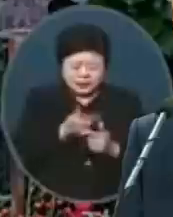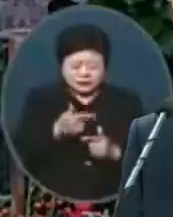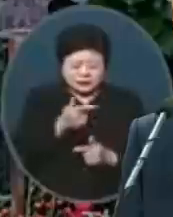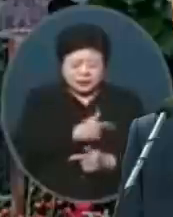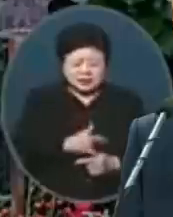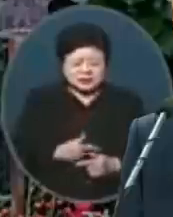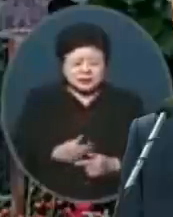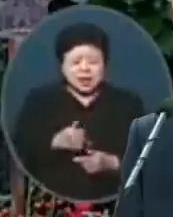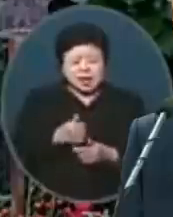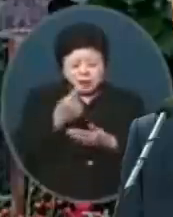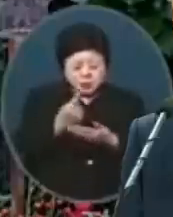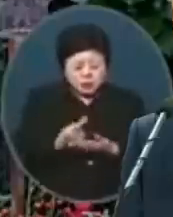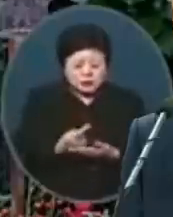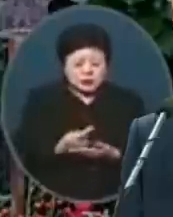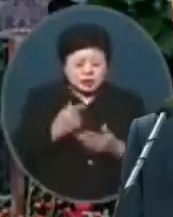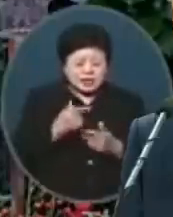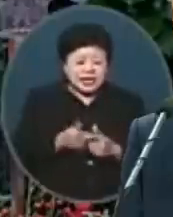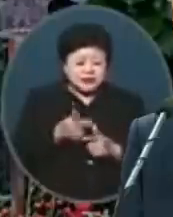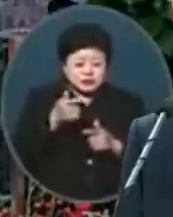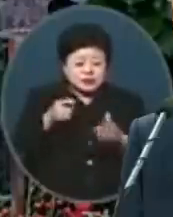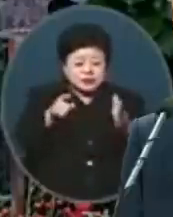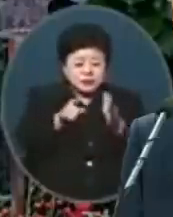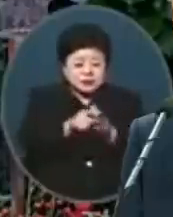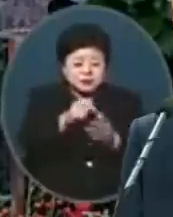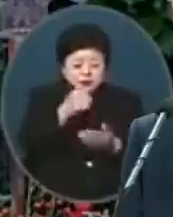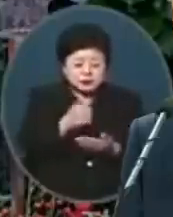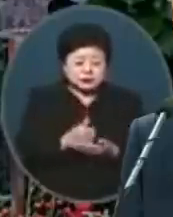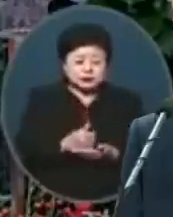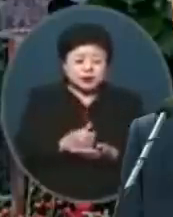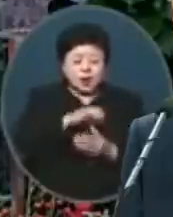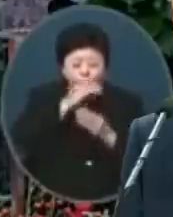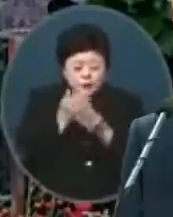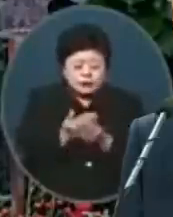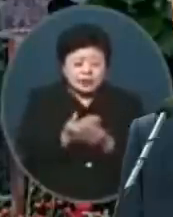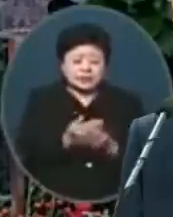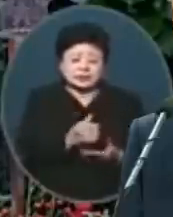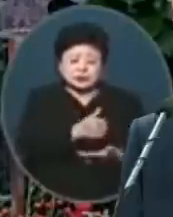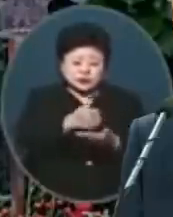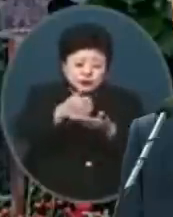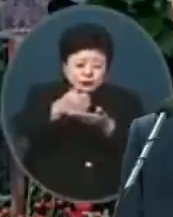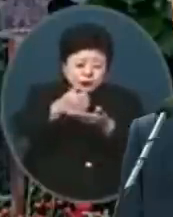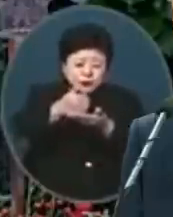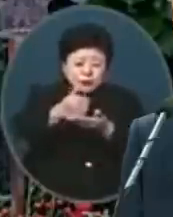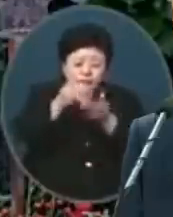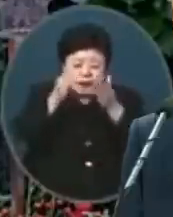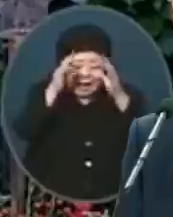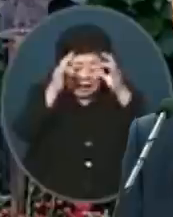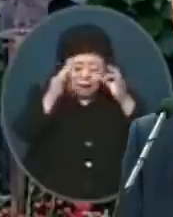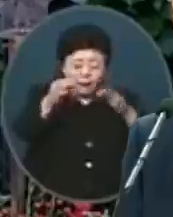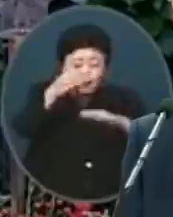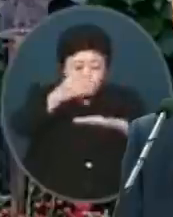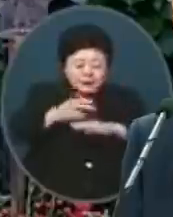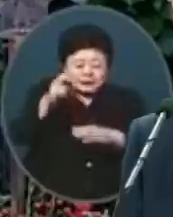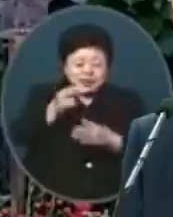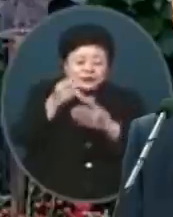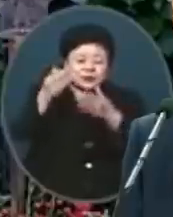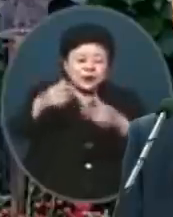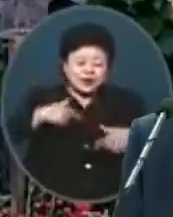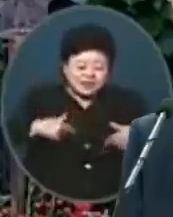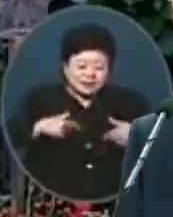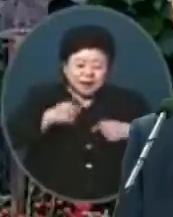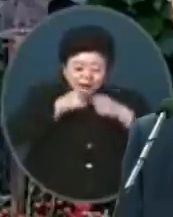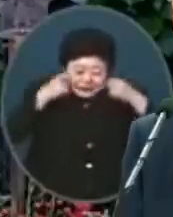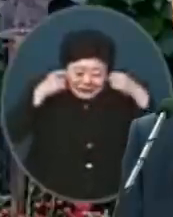가슴에 깊이 모시고 항상 예수님은 믿음의 주, 우리를 온전케 하시는 주님으로 바라보며 감사 찬송하고